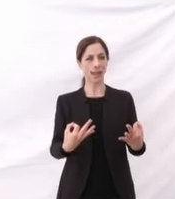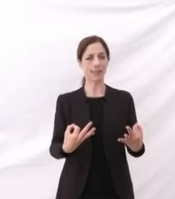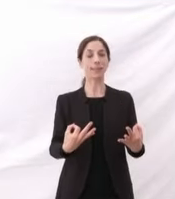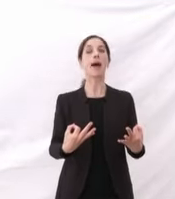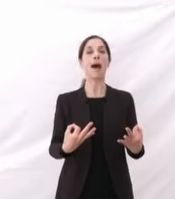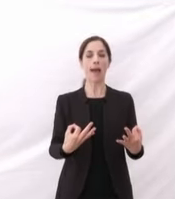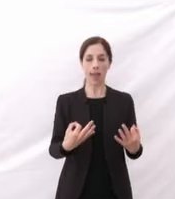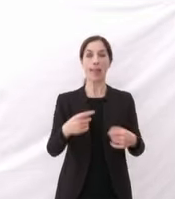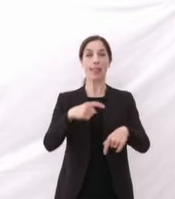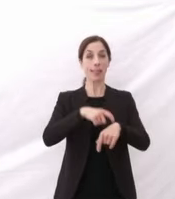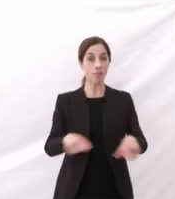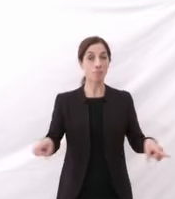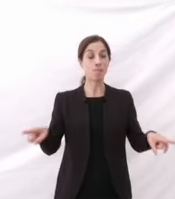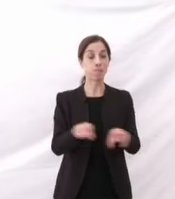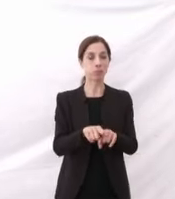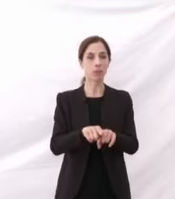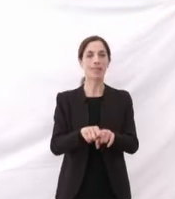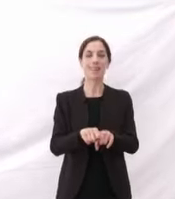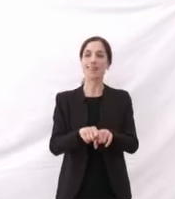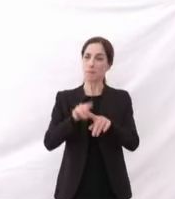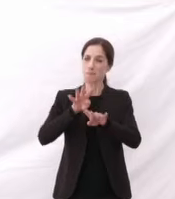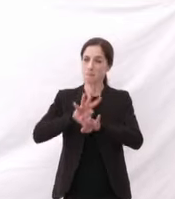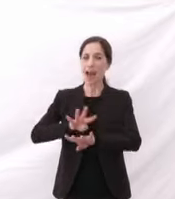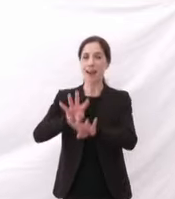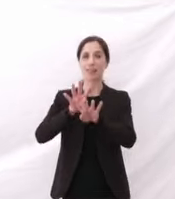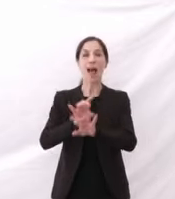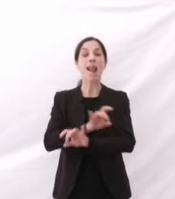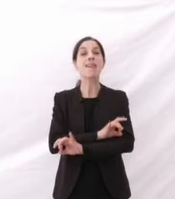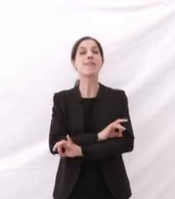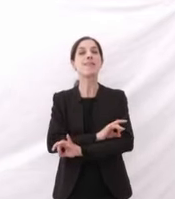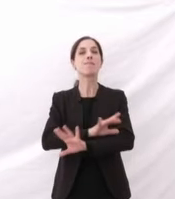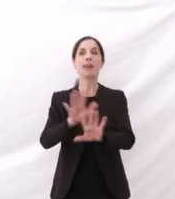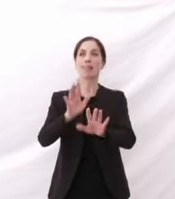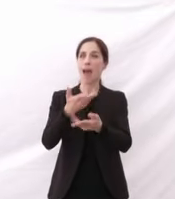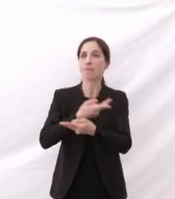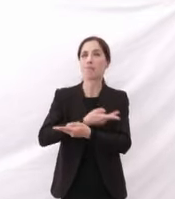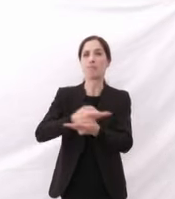di manifestare pubblicamente opinioni.